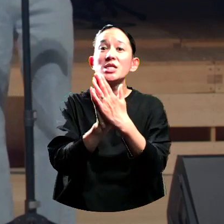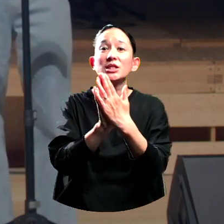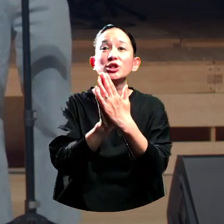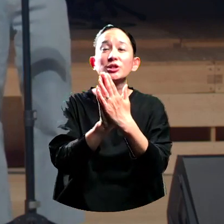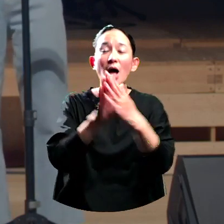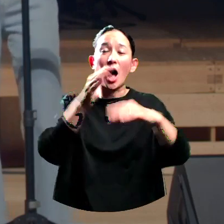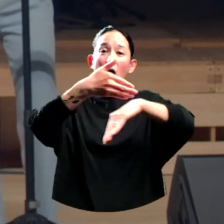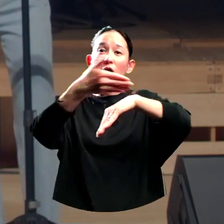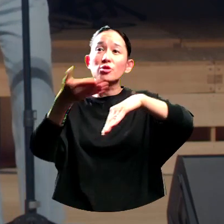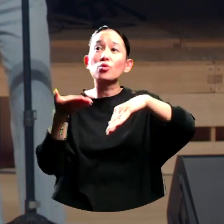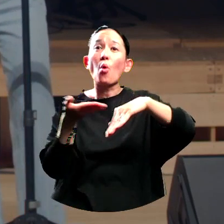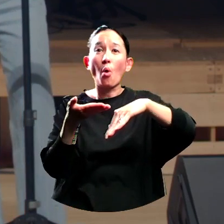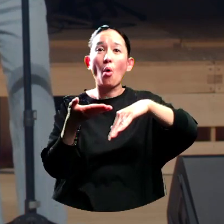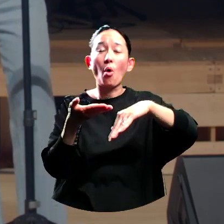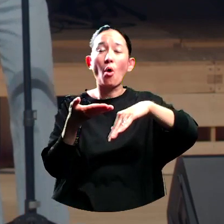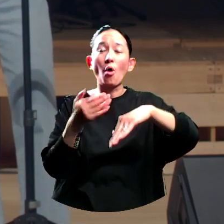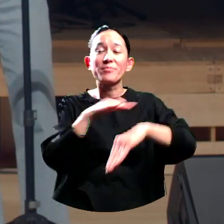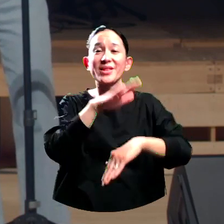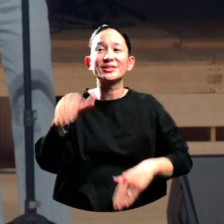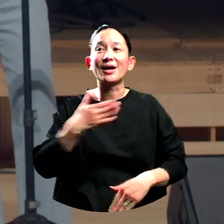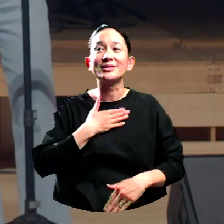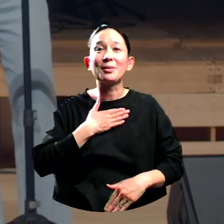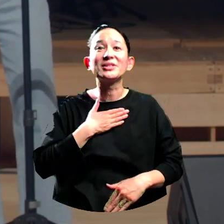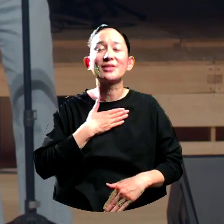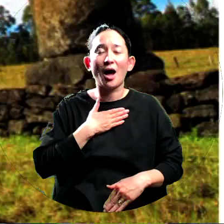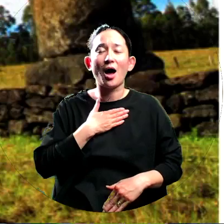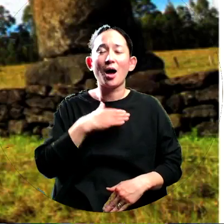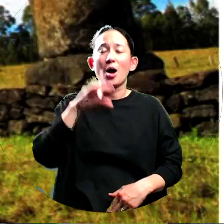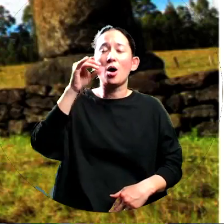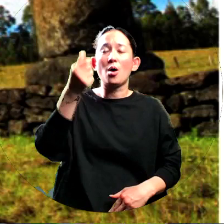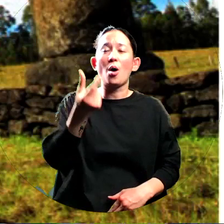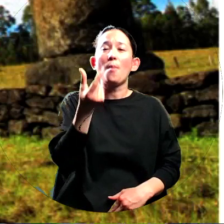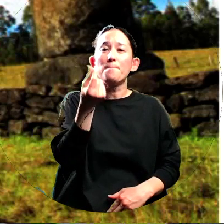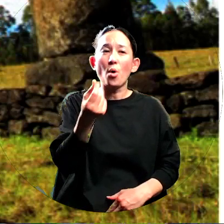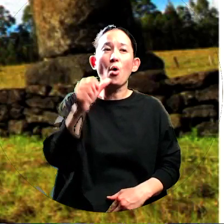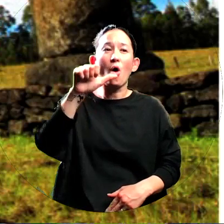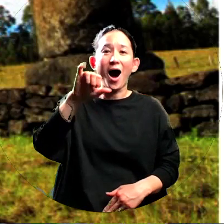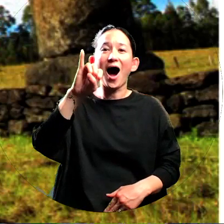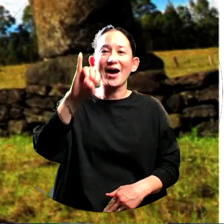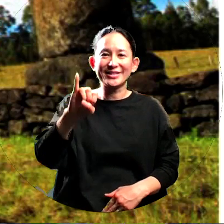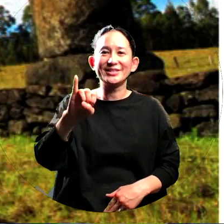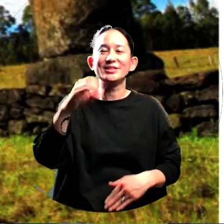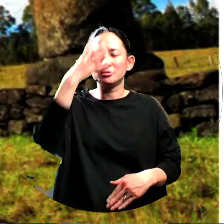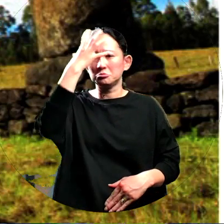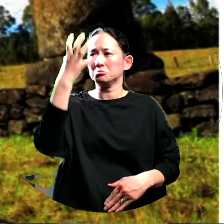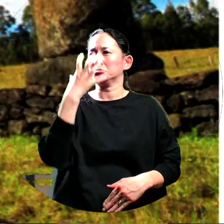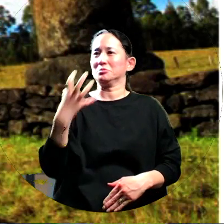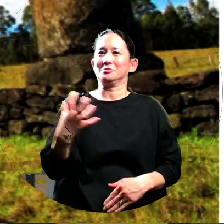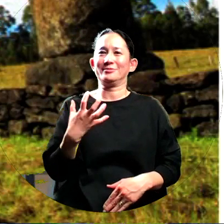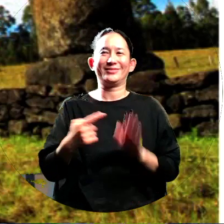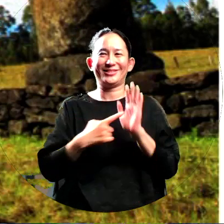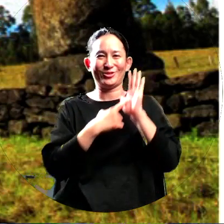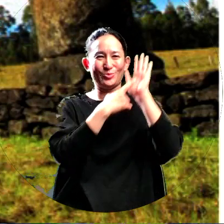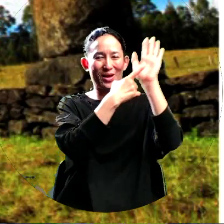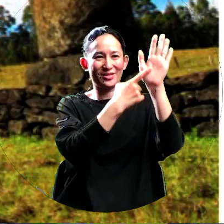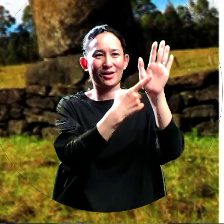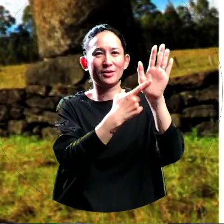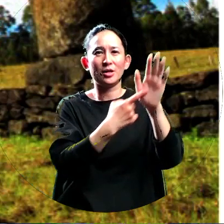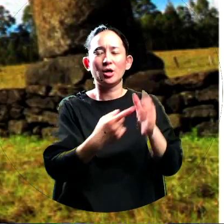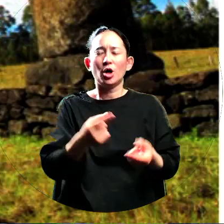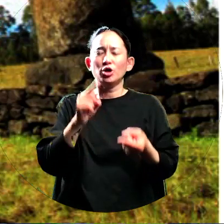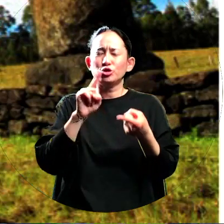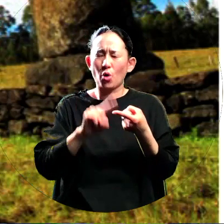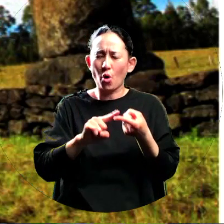しょ？モアイ像で有名なイースター島。 Also, there is the Easter Island that is famous for Moai. ちょうど300年